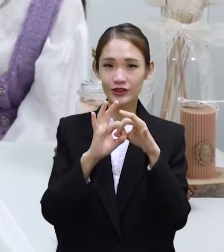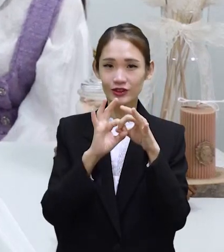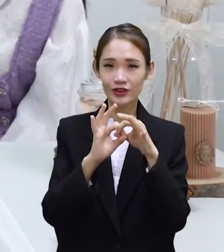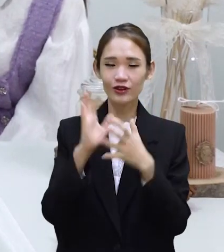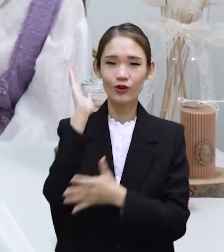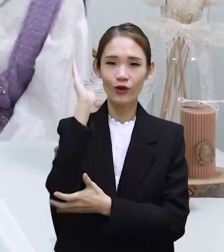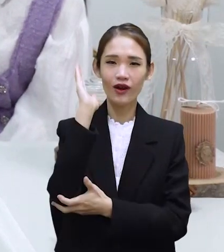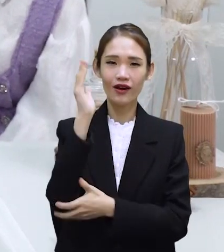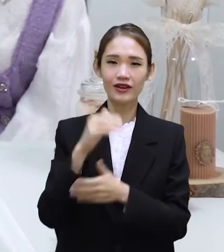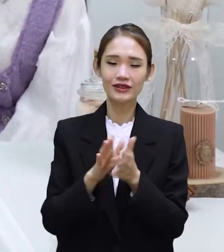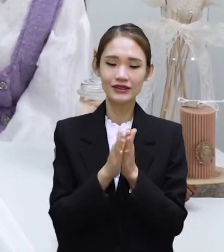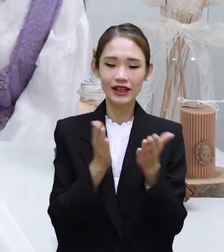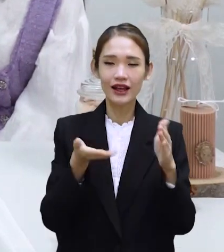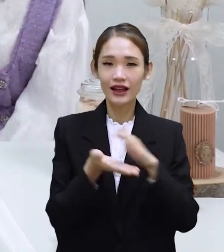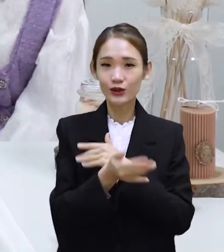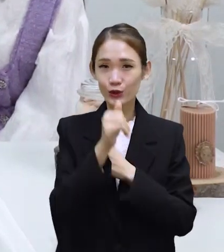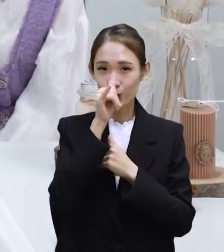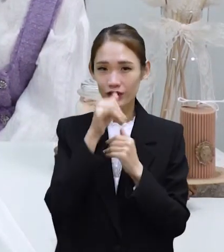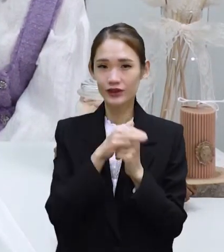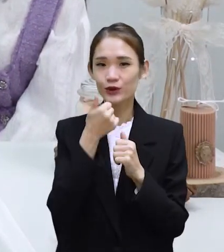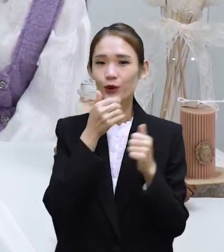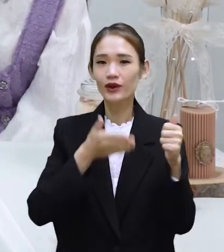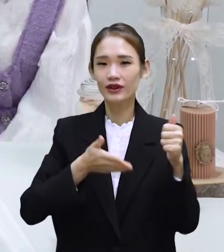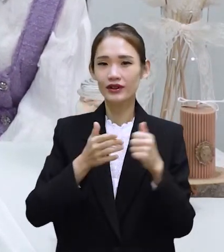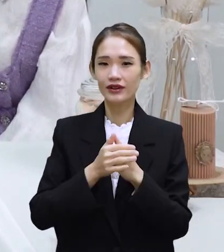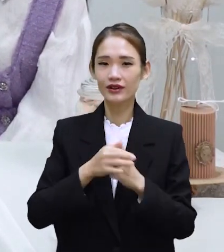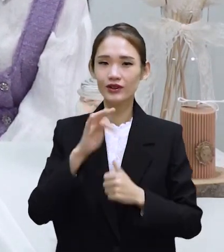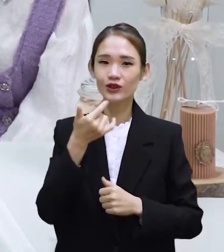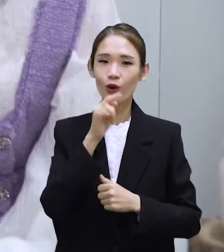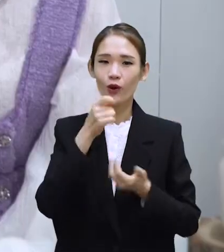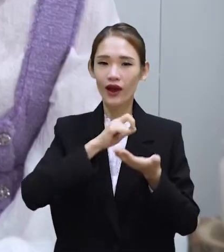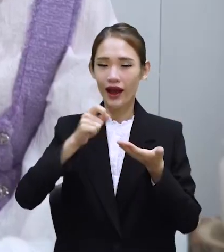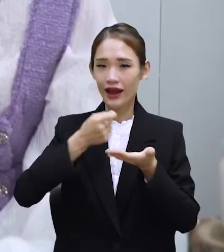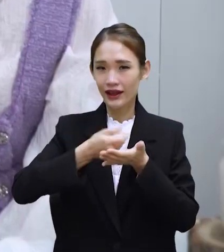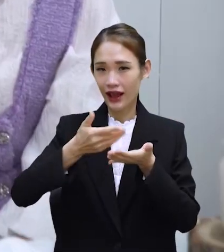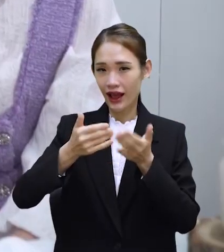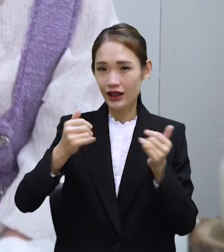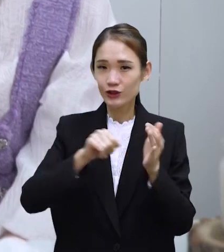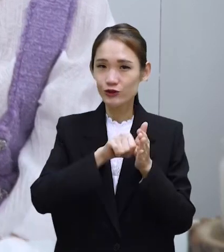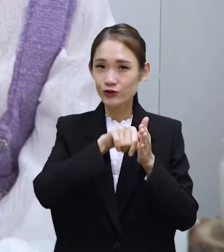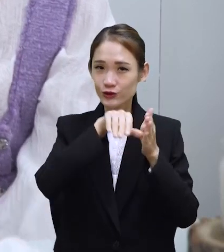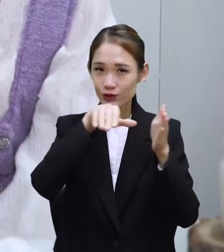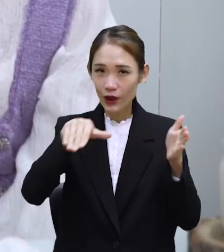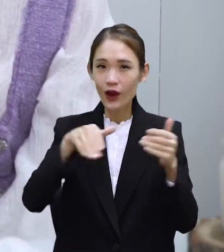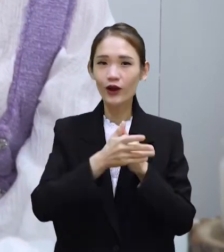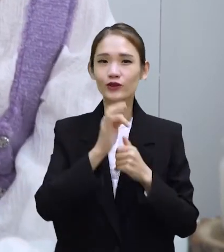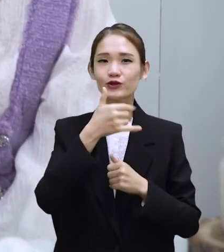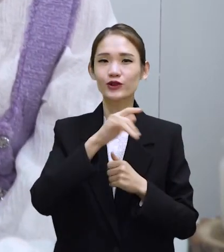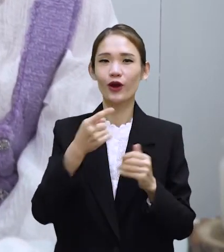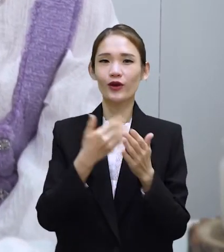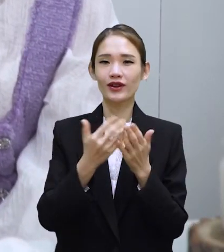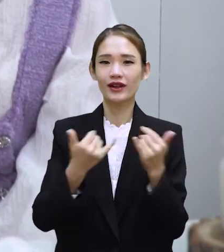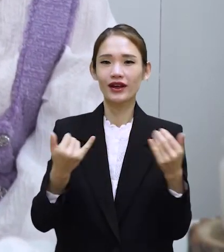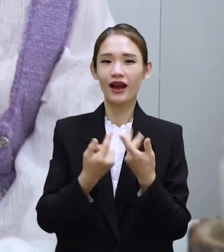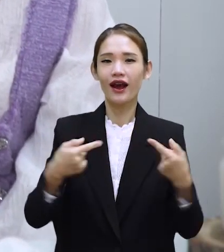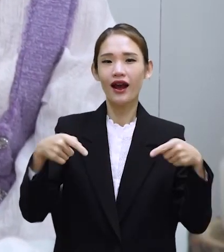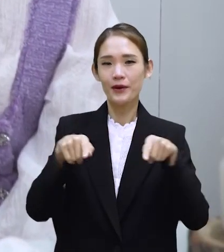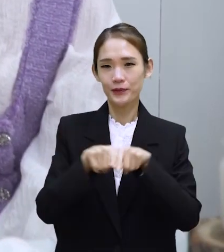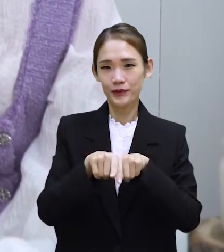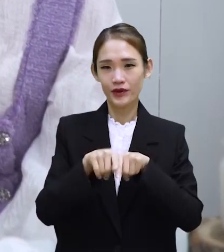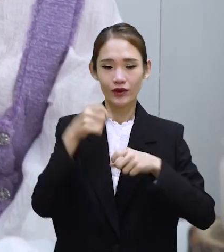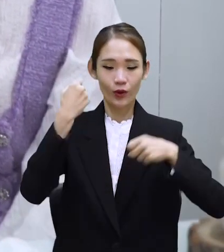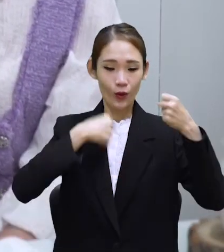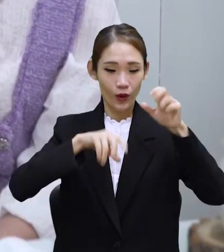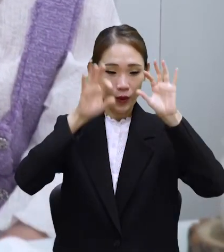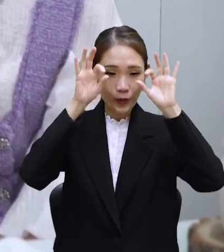친구의 이야기로 책도 이렇게 나왔잖아요 책 속에도 좀 부탁 드려 볼게요 통화 삭과로 임하신 구동 착한 께서